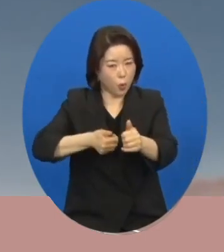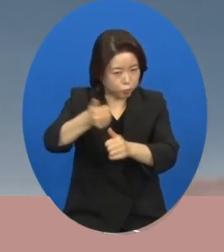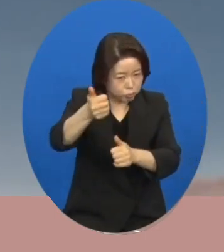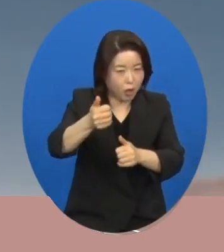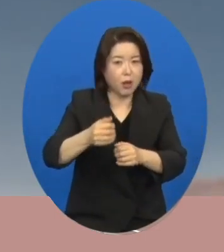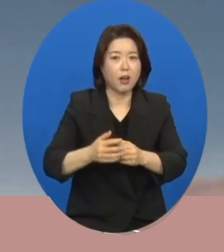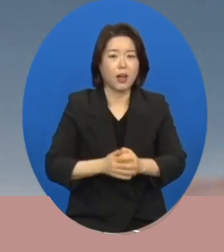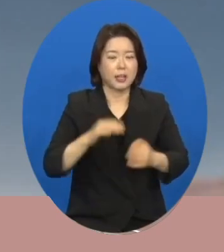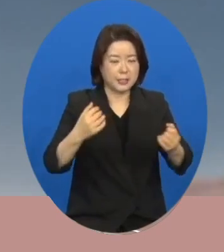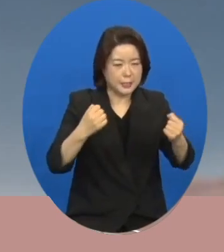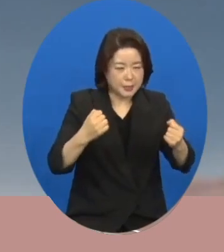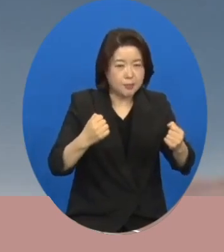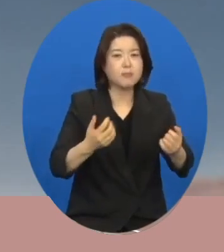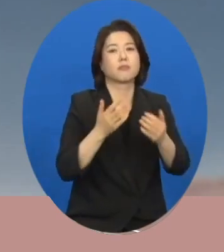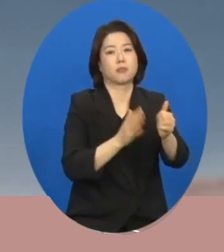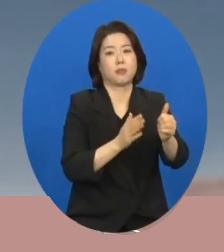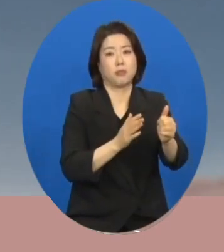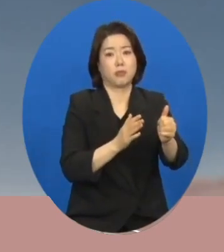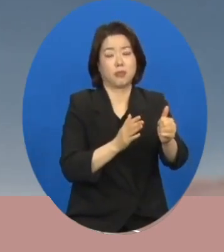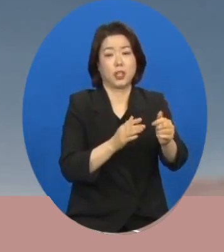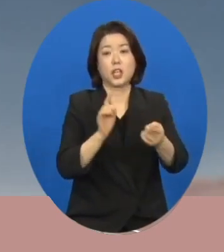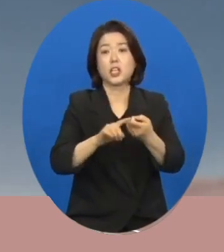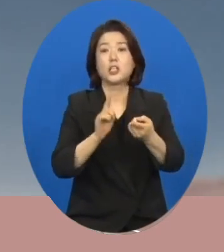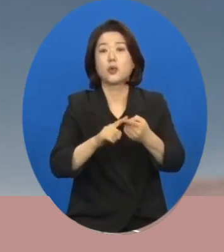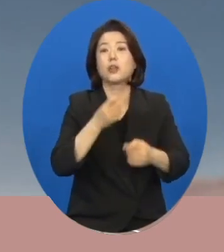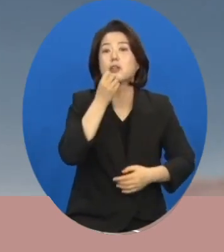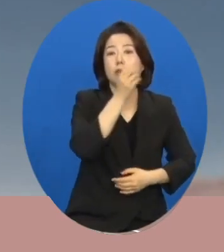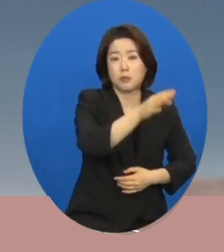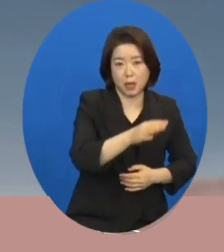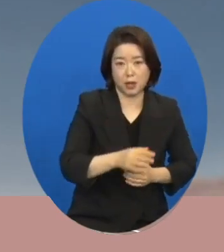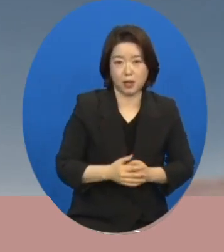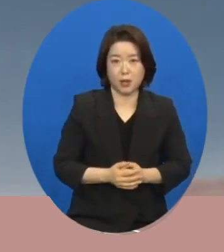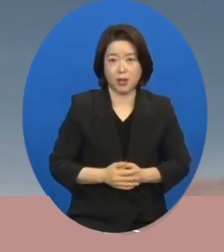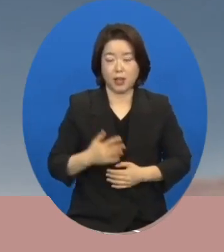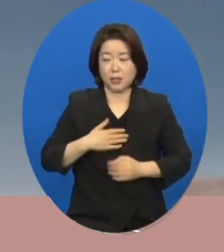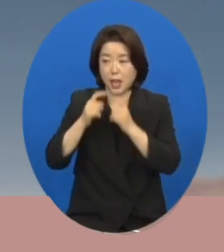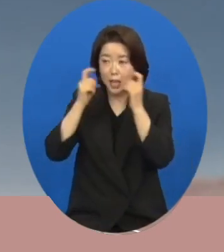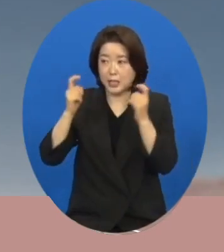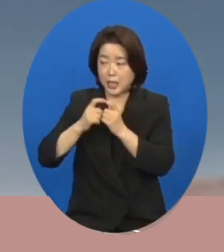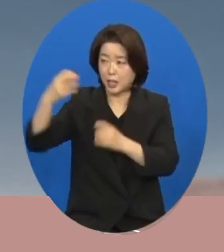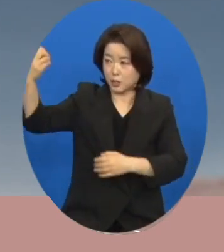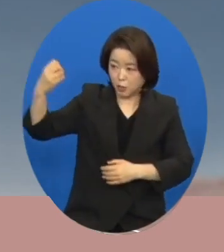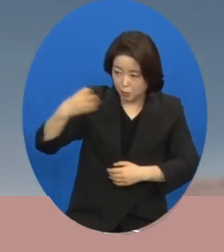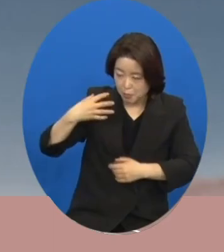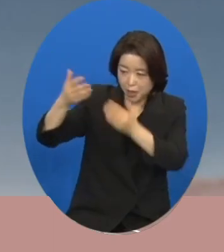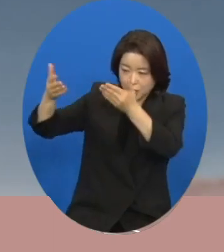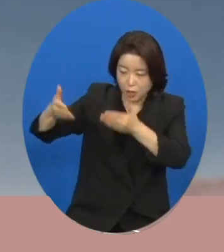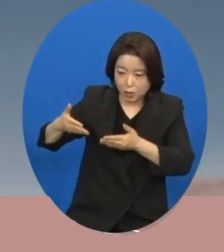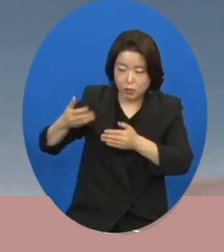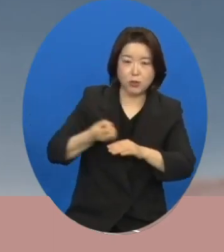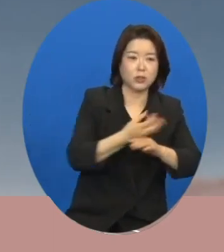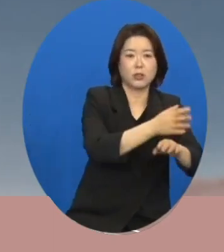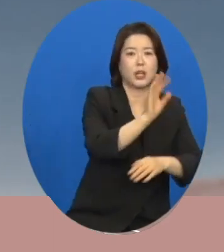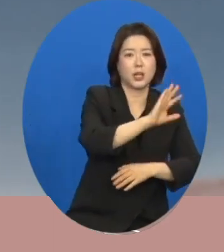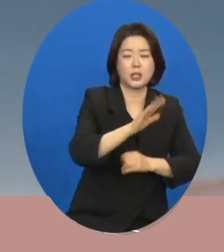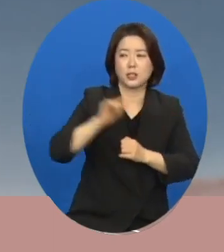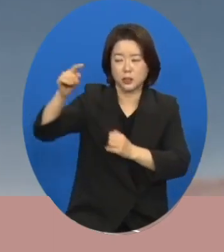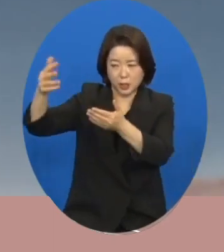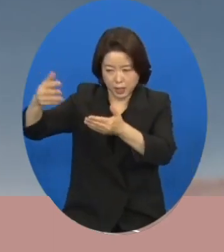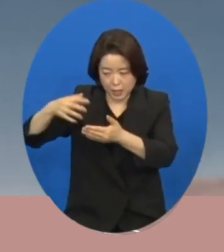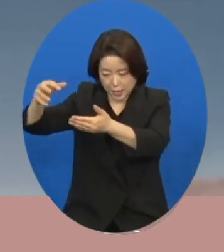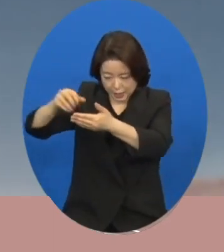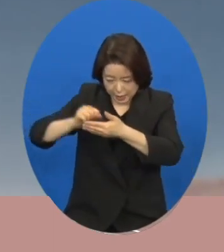그러므로 힘을 내십시오 무슨 얘기냐면 자기에게 개인적으로 주신 말씀은 전하지 않아요 그건 자기만 품는